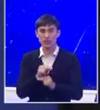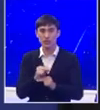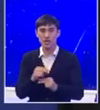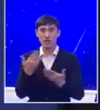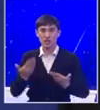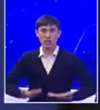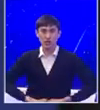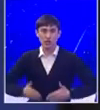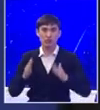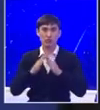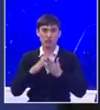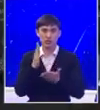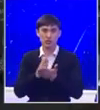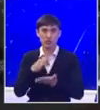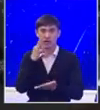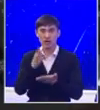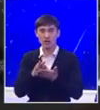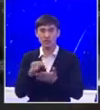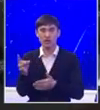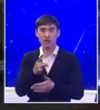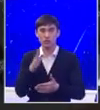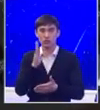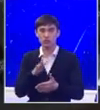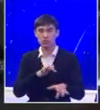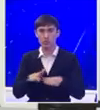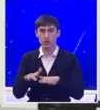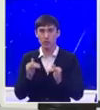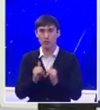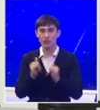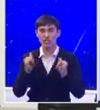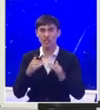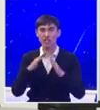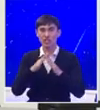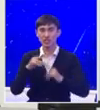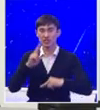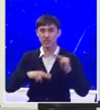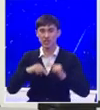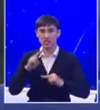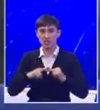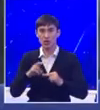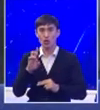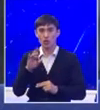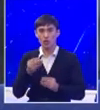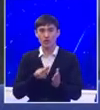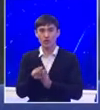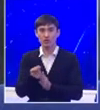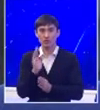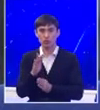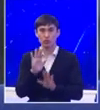вопросы. Отвечая на них, глава края отметил, что в регионе будут приняты меры по увеличению жилищного строительства. Однако выдаваться дома